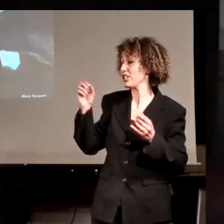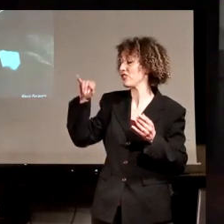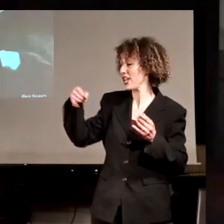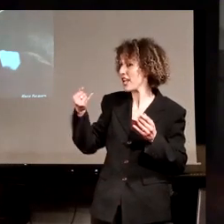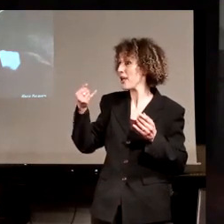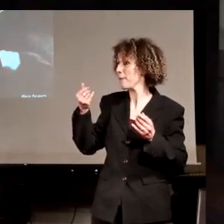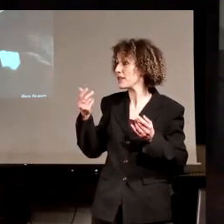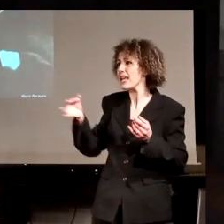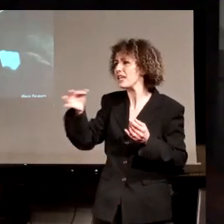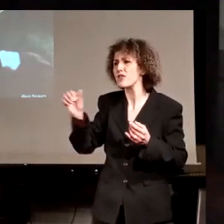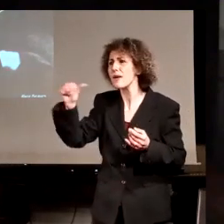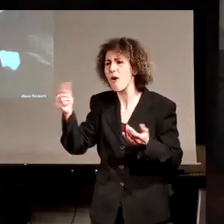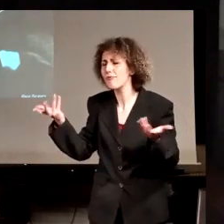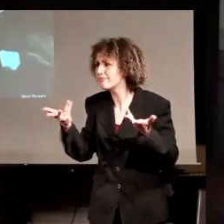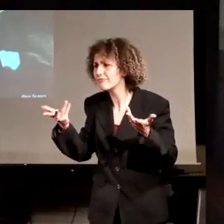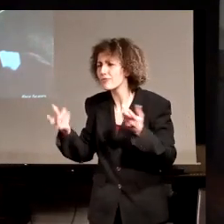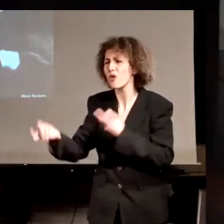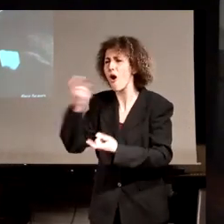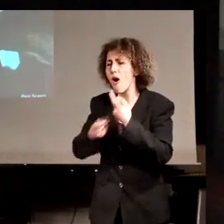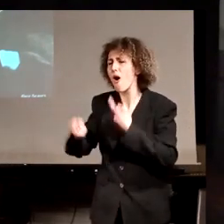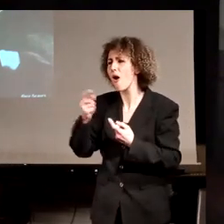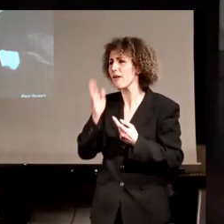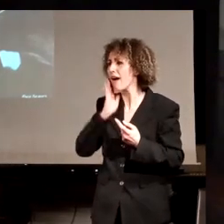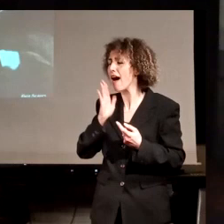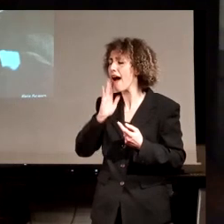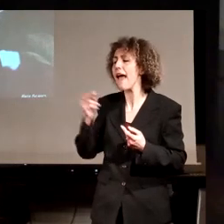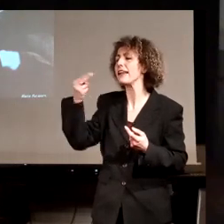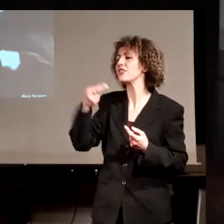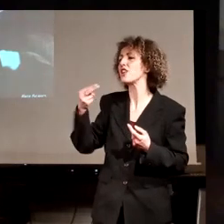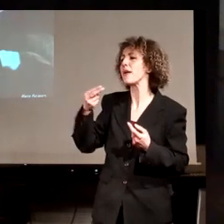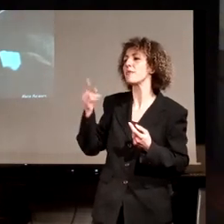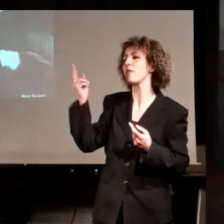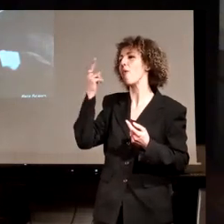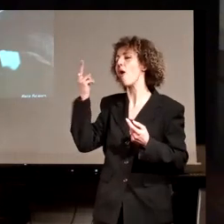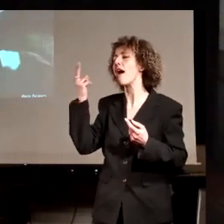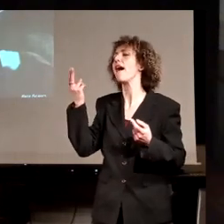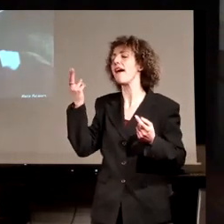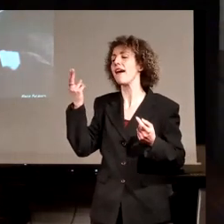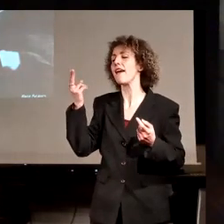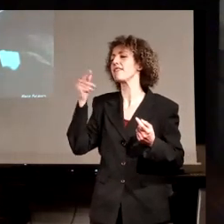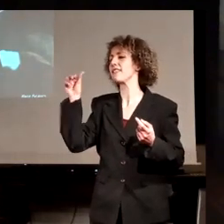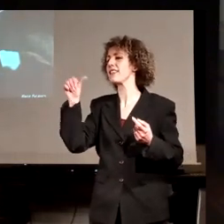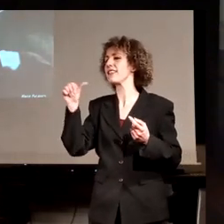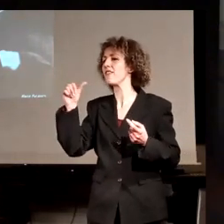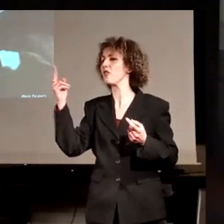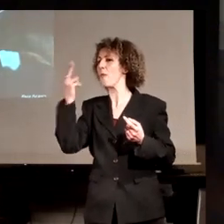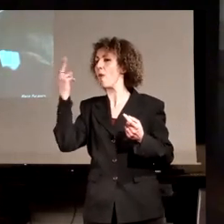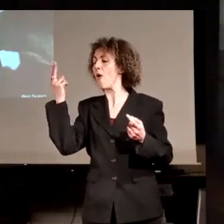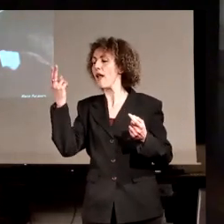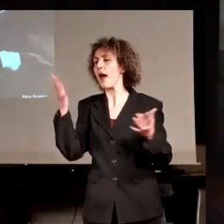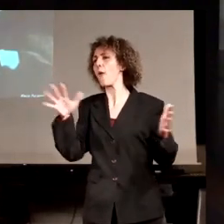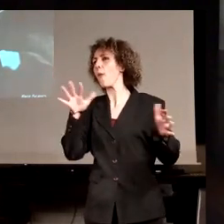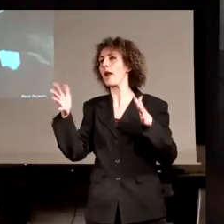torna non mi lasciare solo muore il ri james e comincia a diventare famoso nuove e stevenson invece qualcosa qualcosa